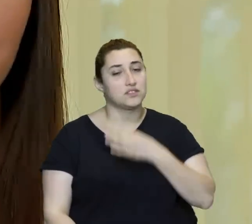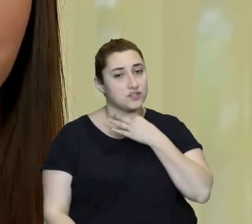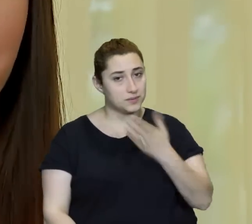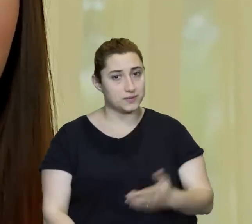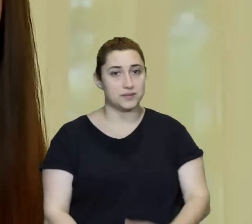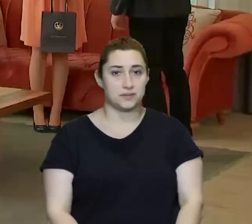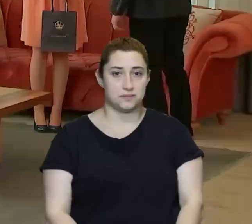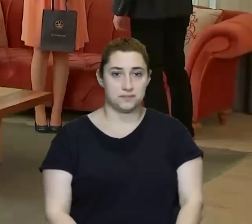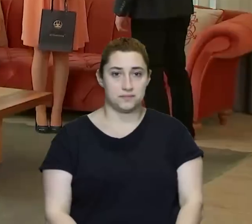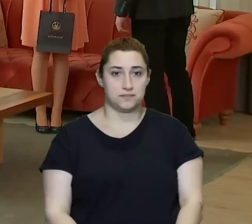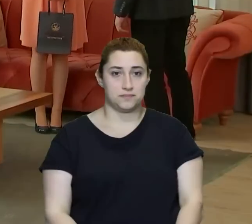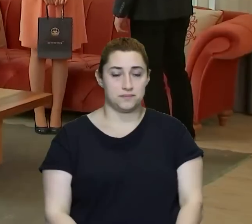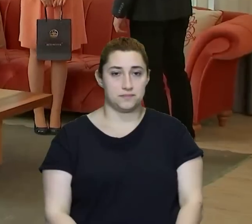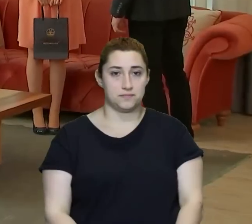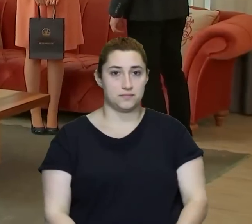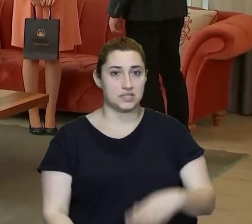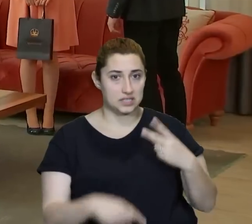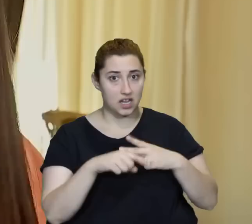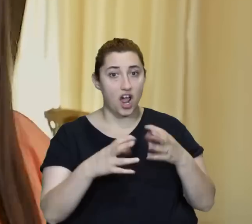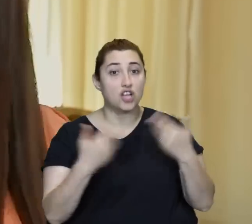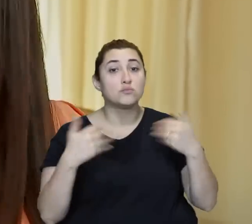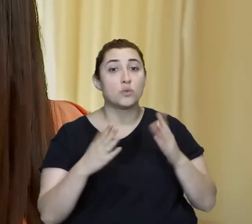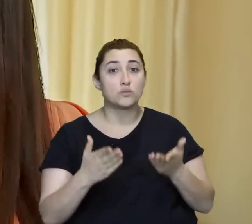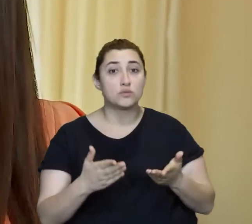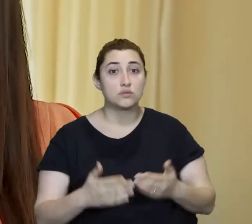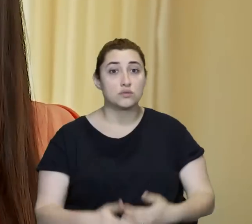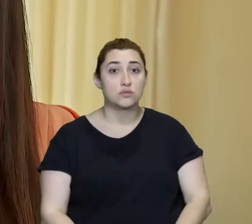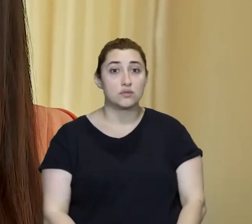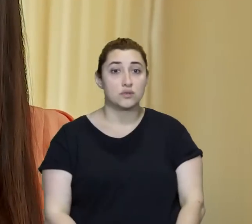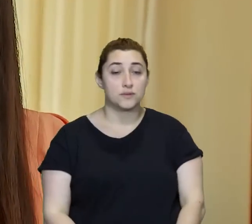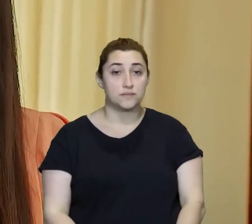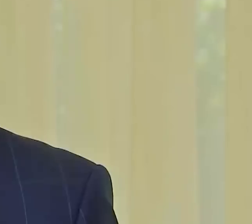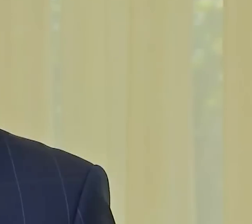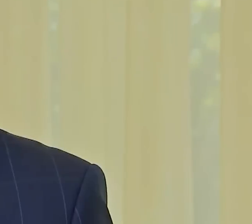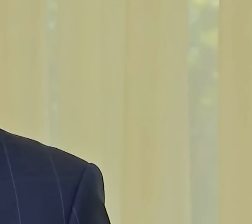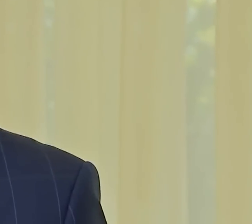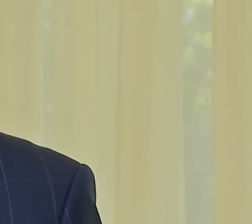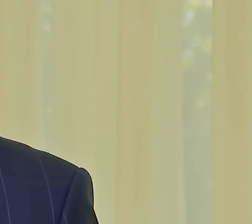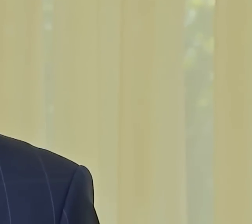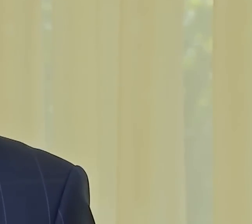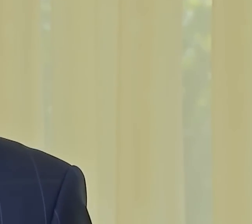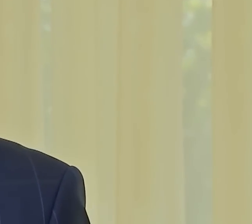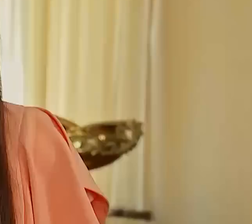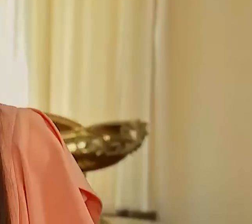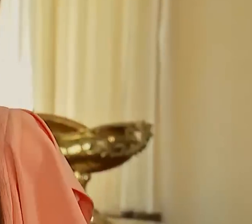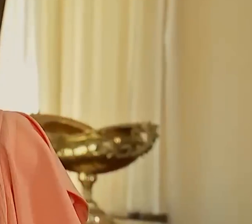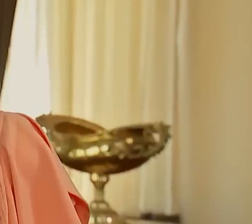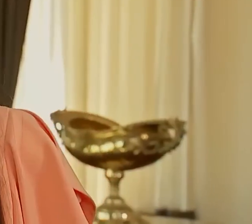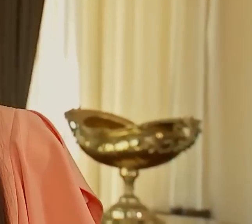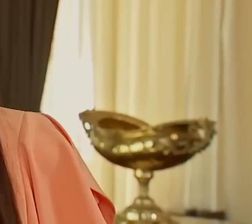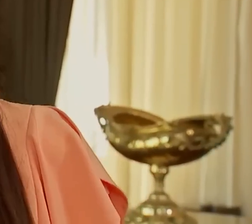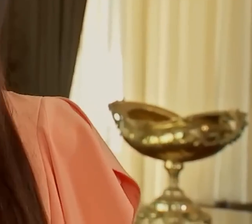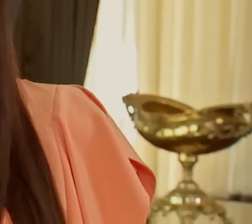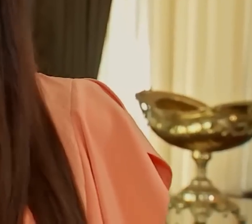Teşekkür ederim. Zehra, açmayacak mısın? Zehra Ömer'e baktı. Ömer durgun,